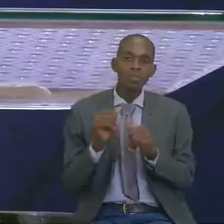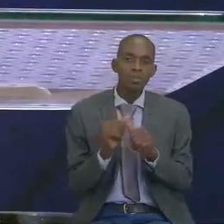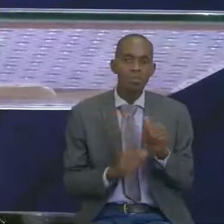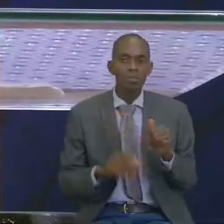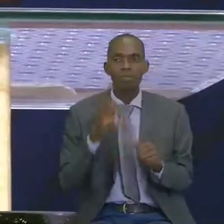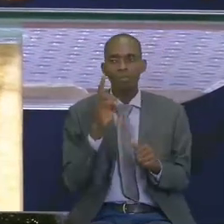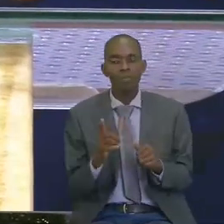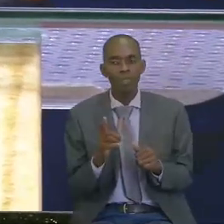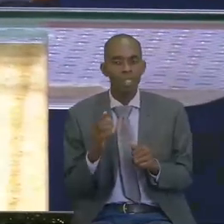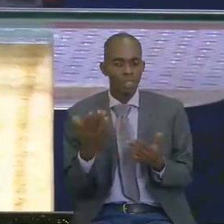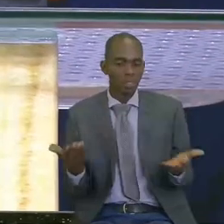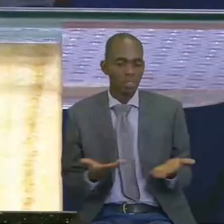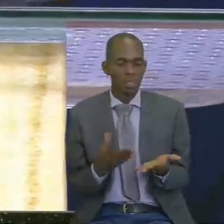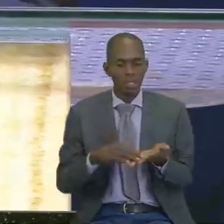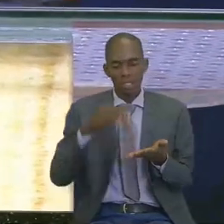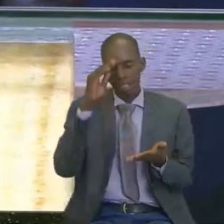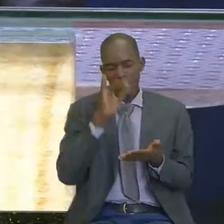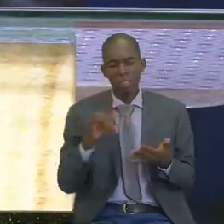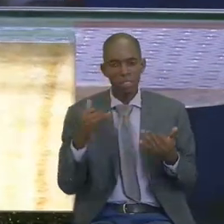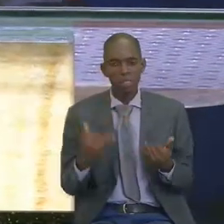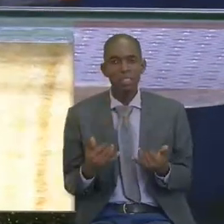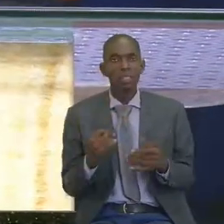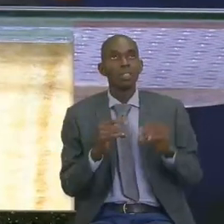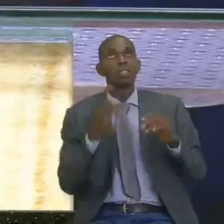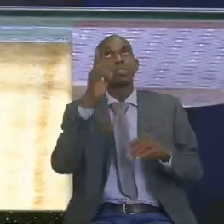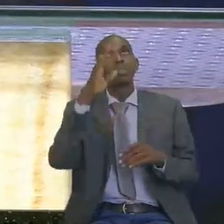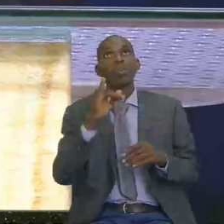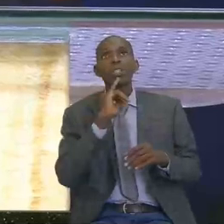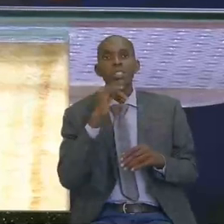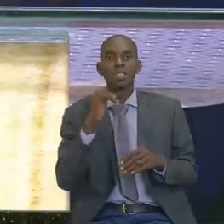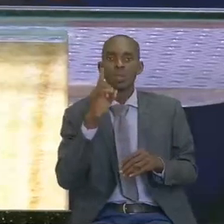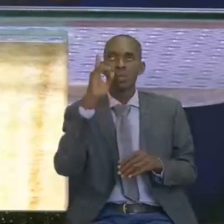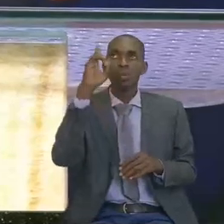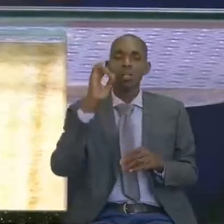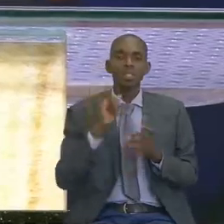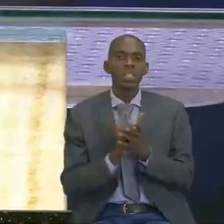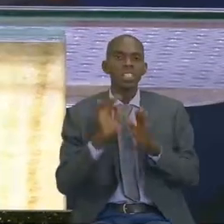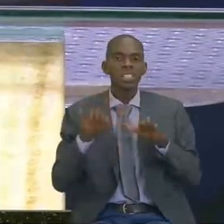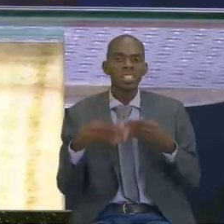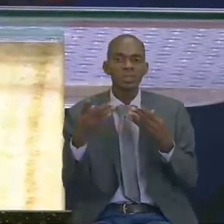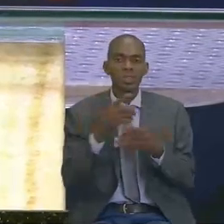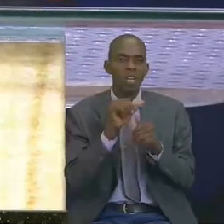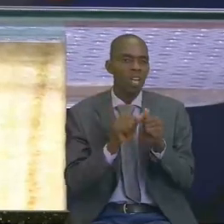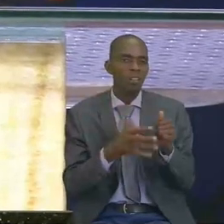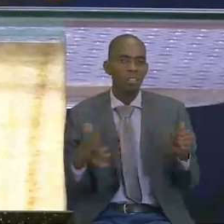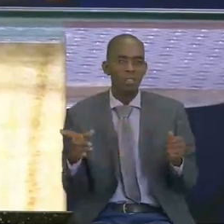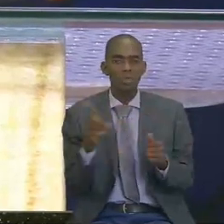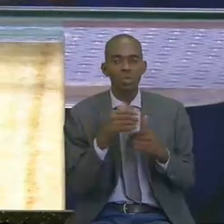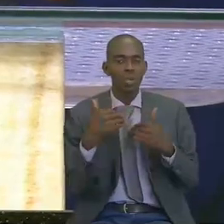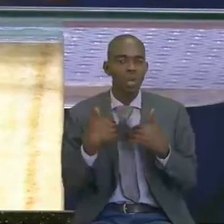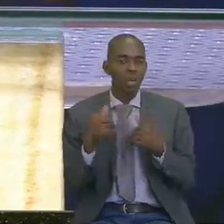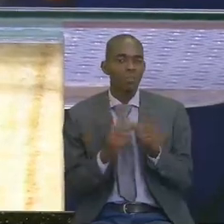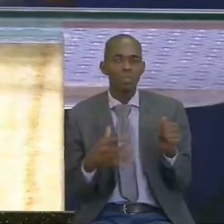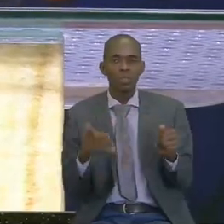ceux qui écoutent l'étude biblique, c'est Dieu qui vous a donné tout ce que vous avez, ce que vous